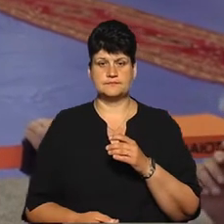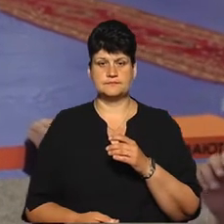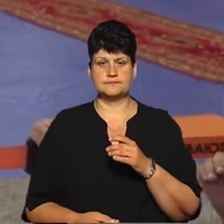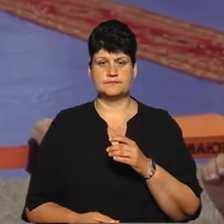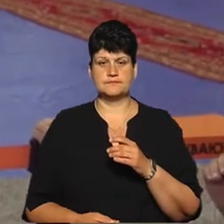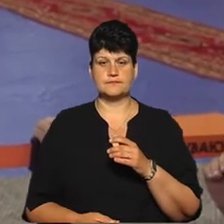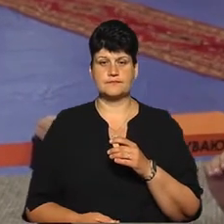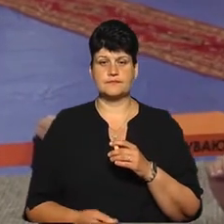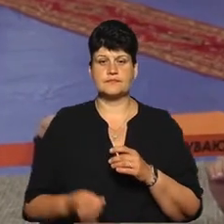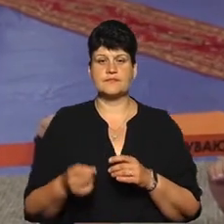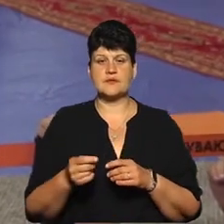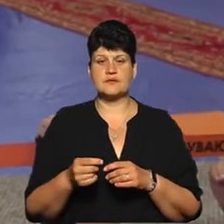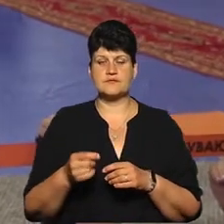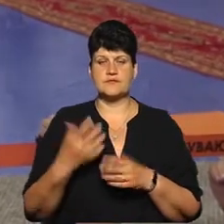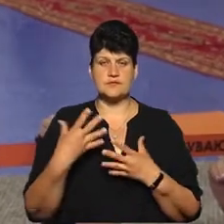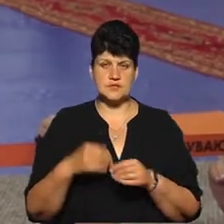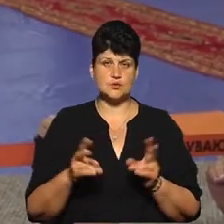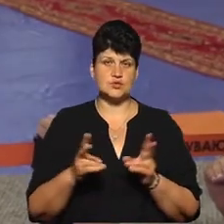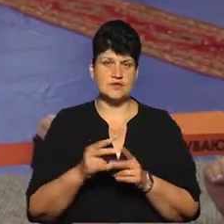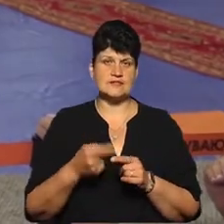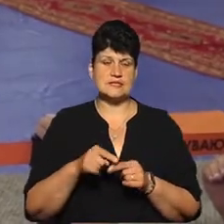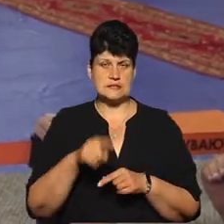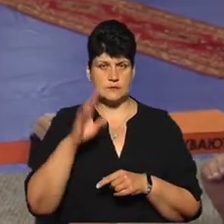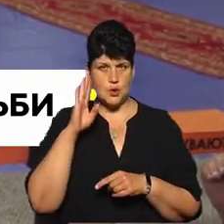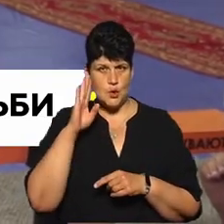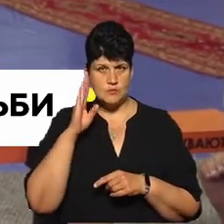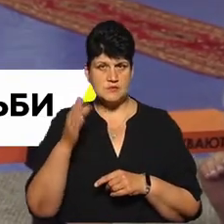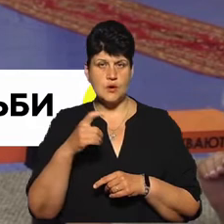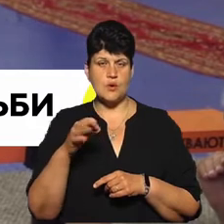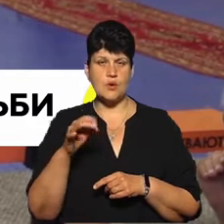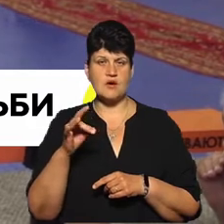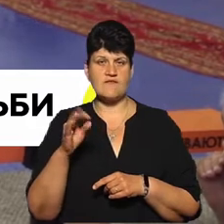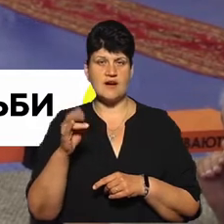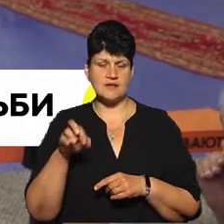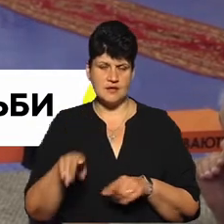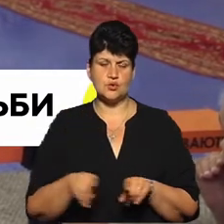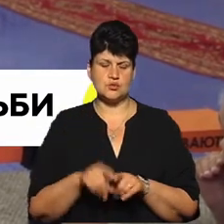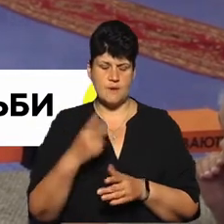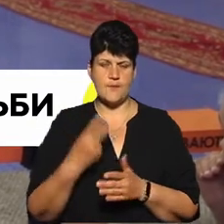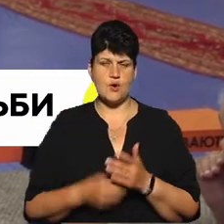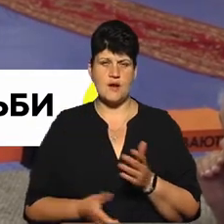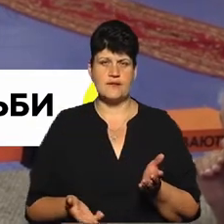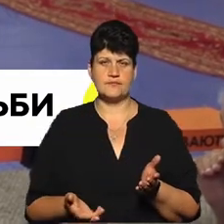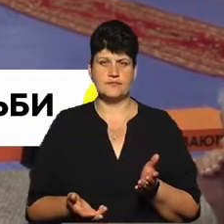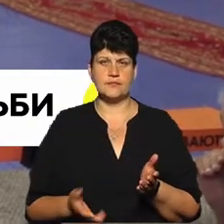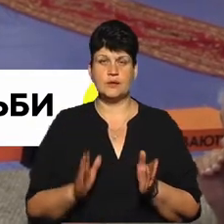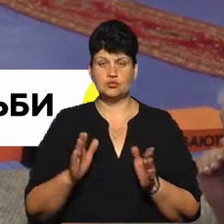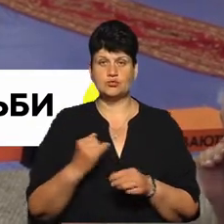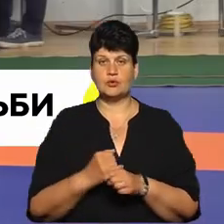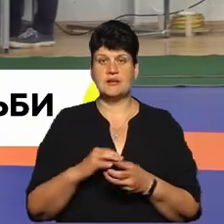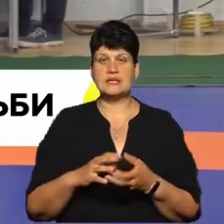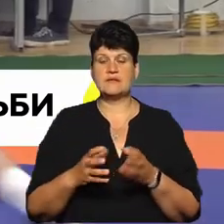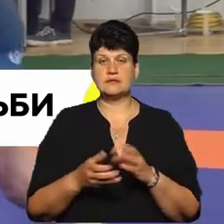Вже зустрічався з цим хлопцем. В Хорватії програв теж. Буду робити висновки наступний раз